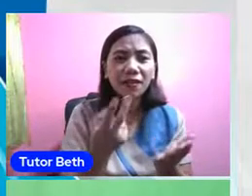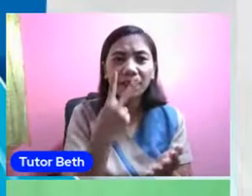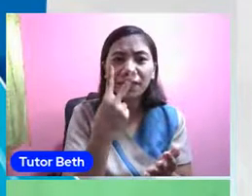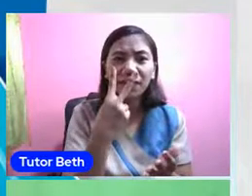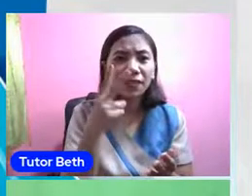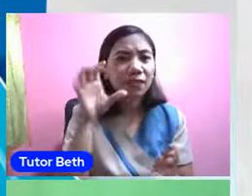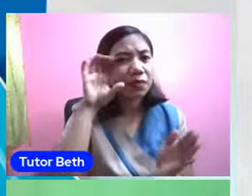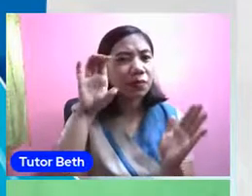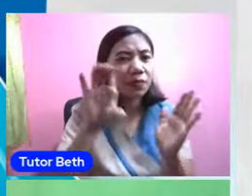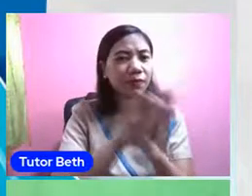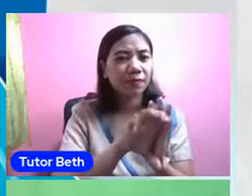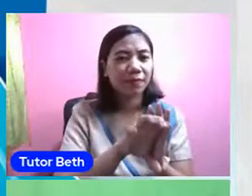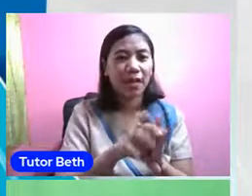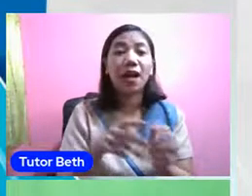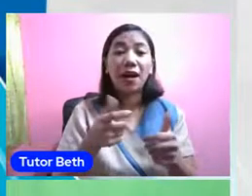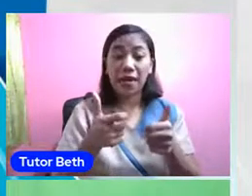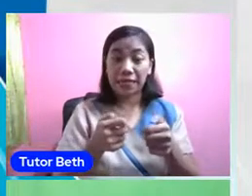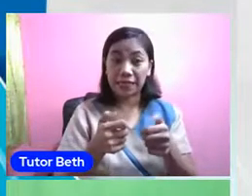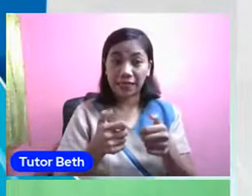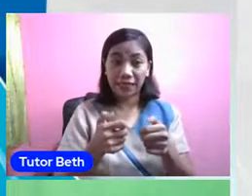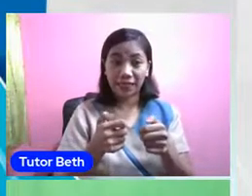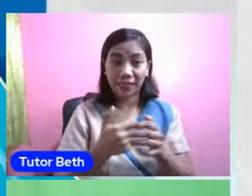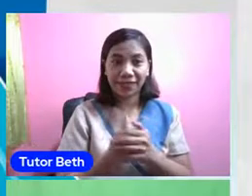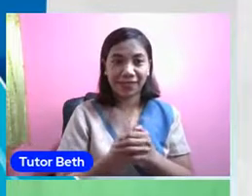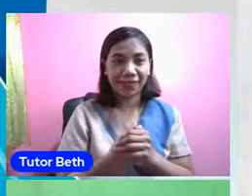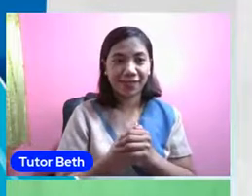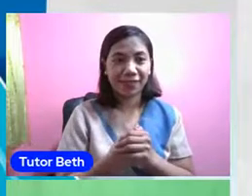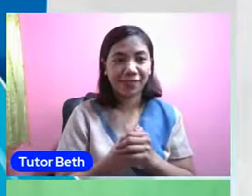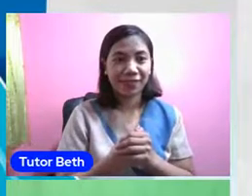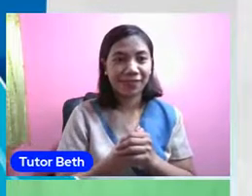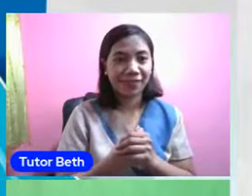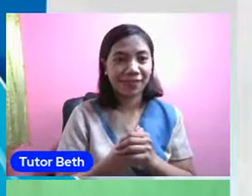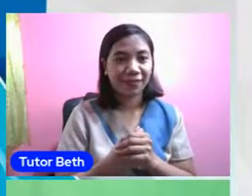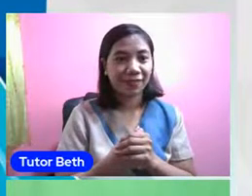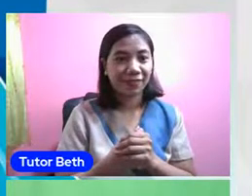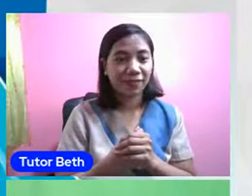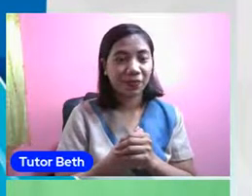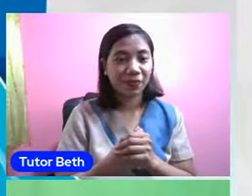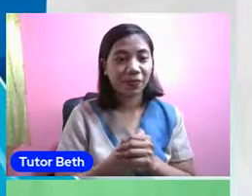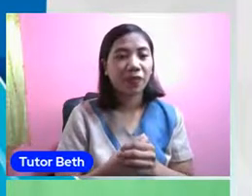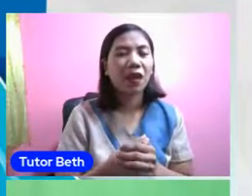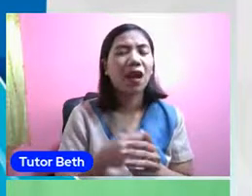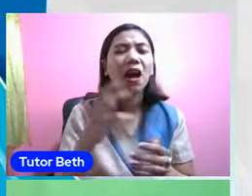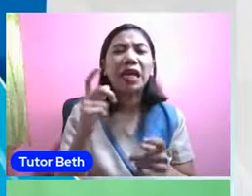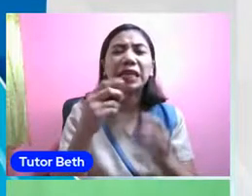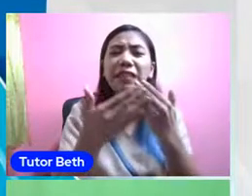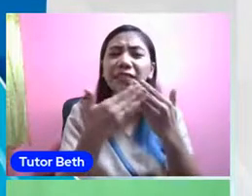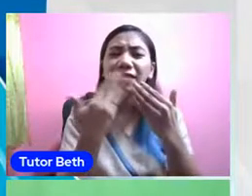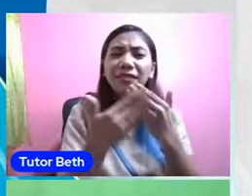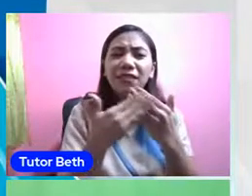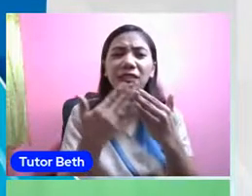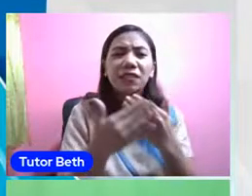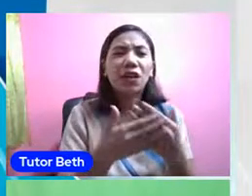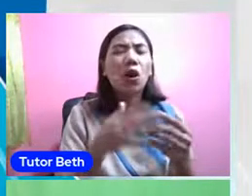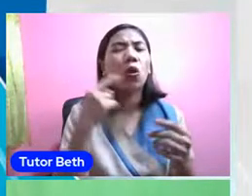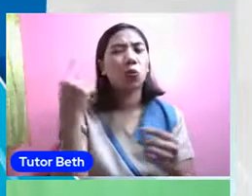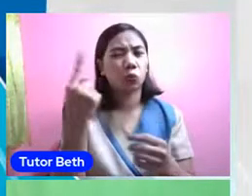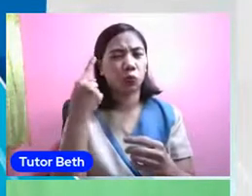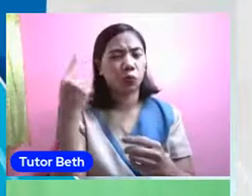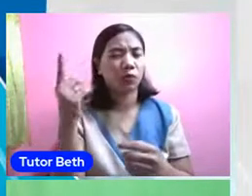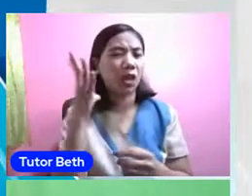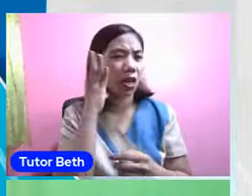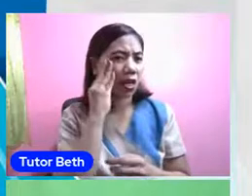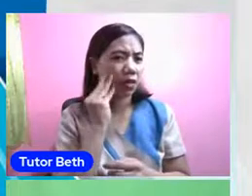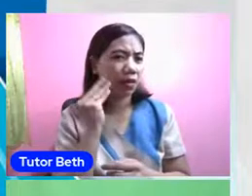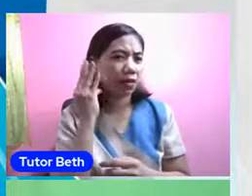Hindi nga, i-comment nyo nga dyan. Madali na yan kasi madalis nating nararanasan yan, diba? So, ano